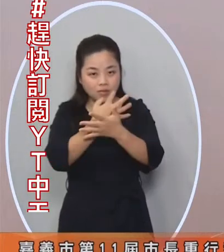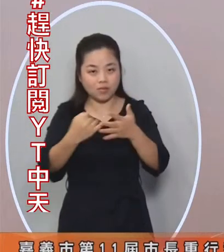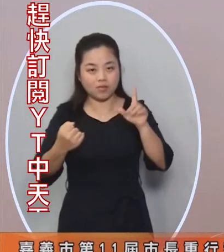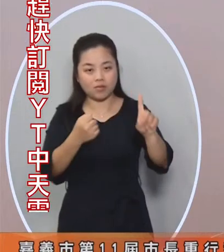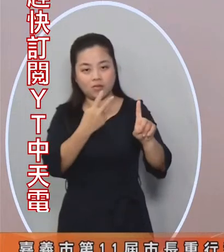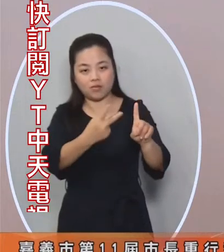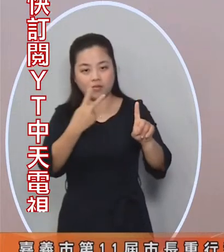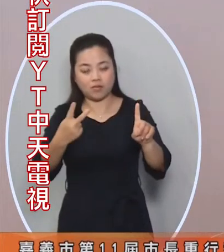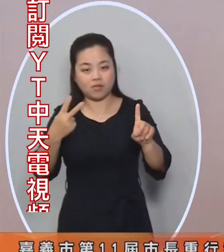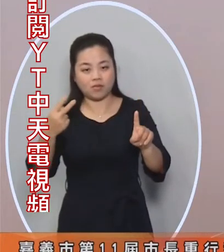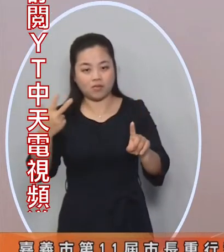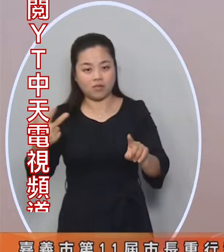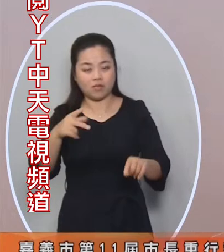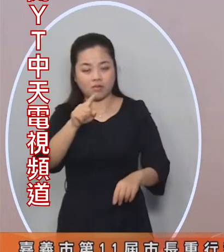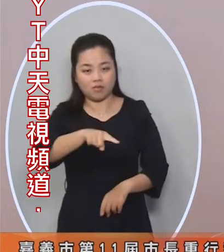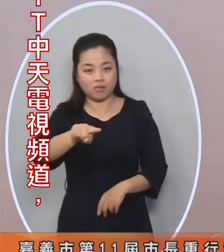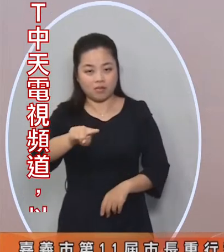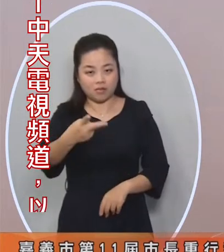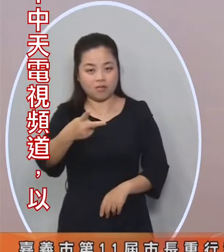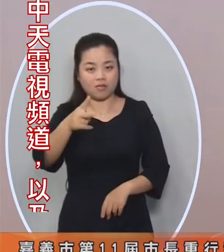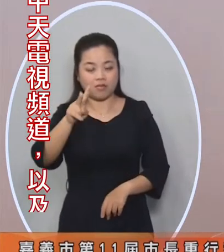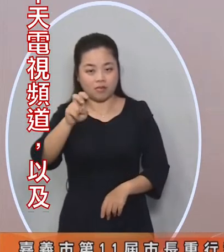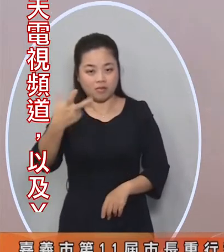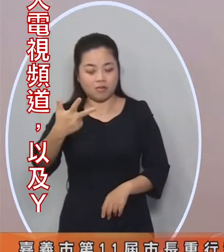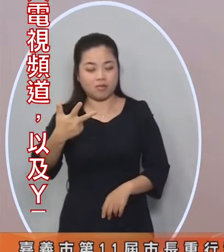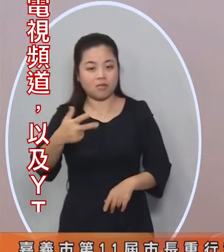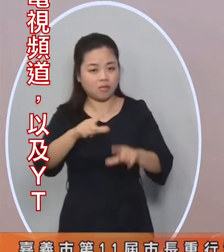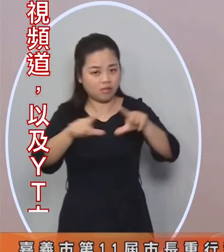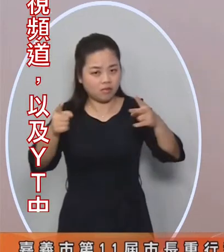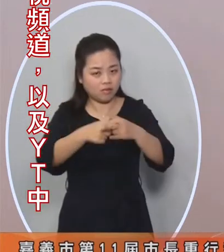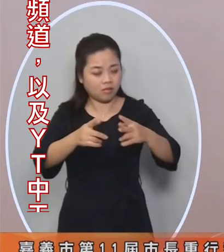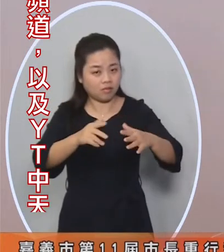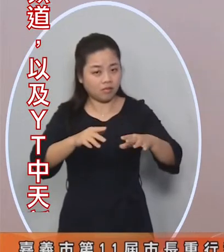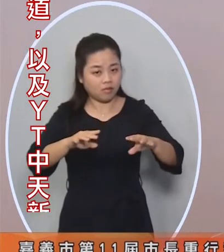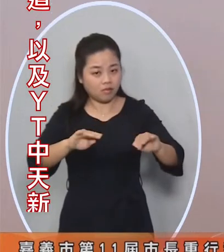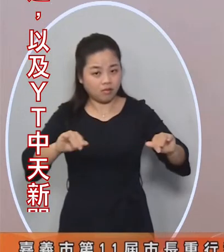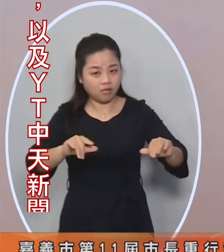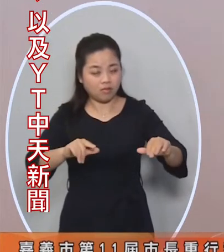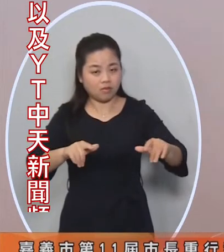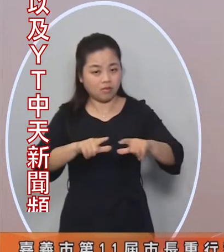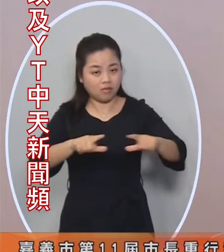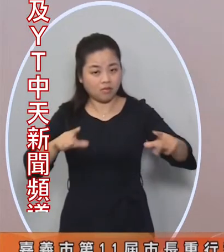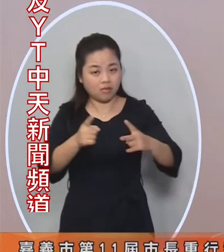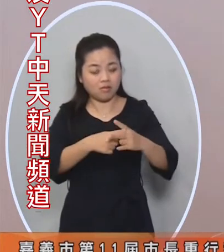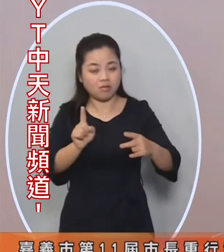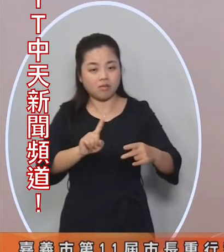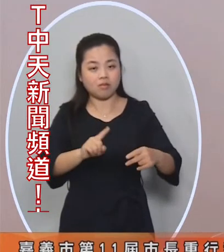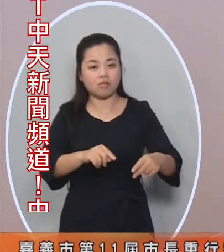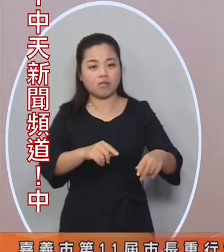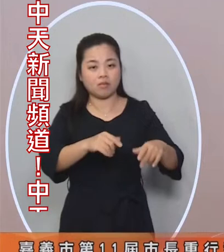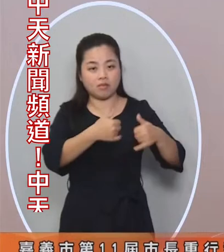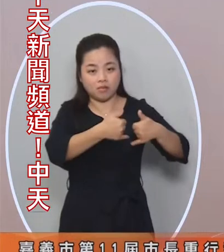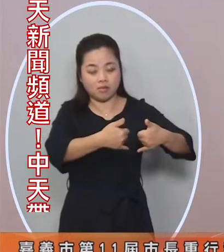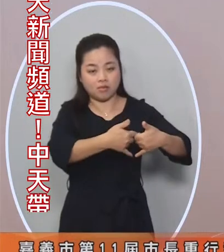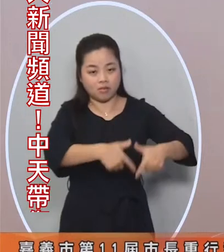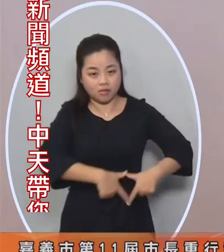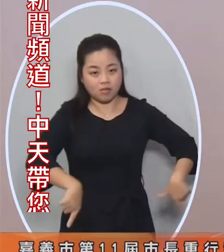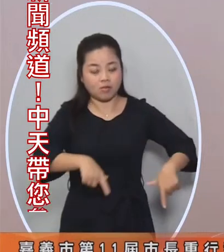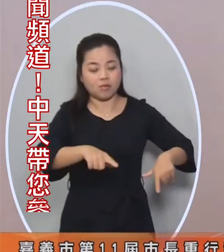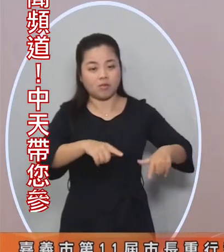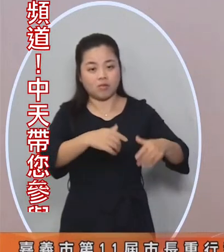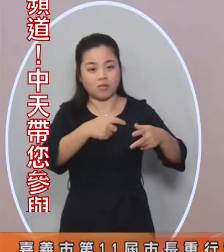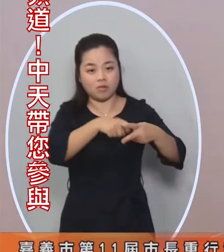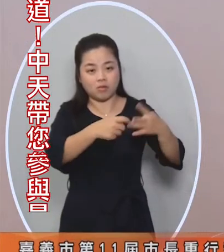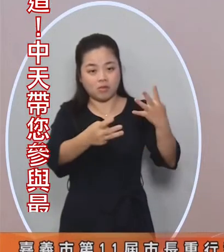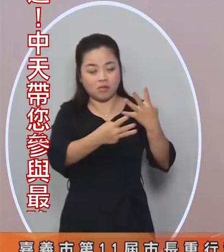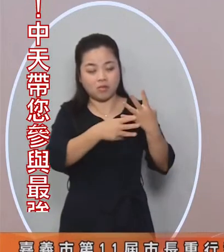为1227公顷，它是多大的？大家知道民雄工业区，它可比是5个